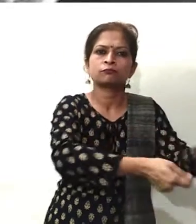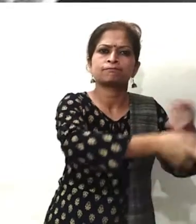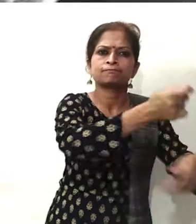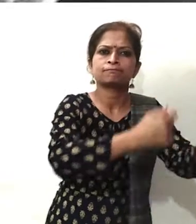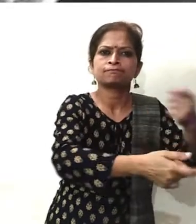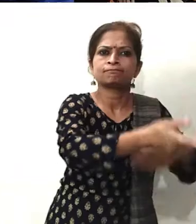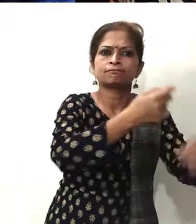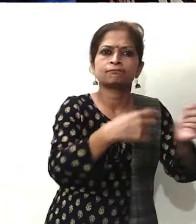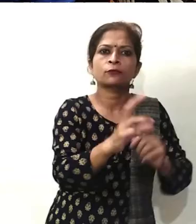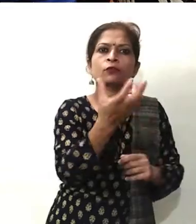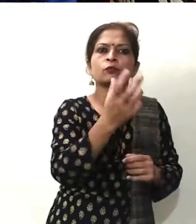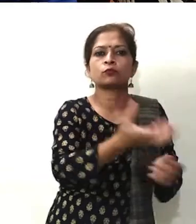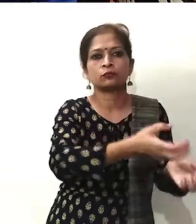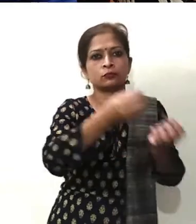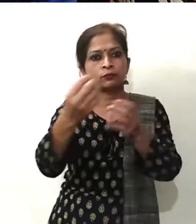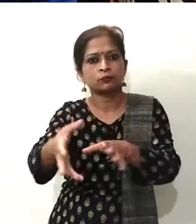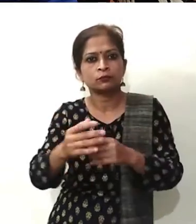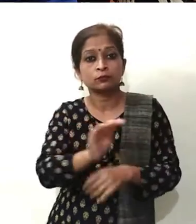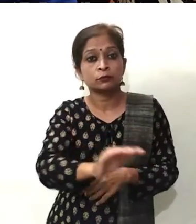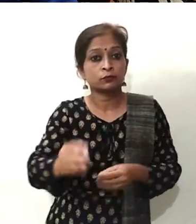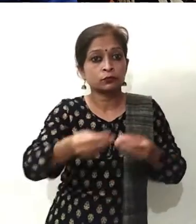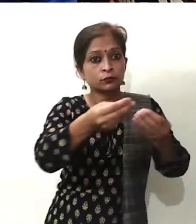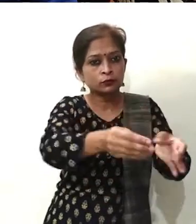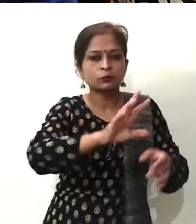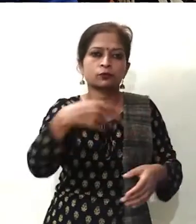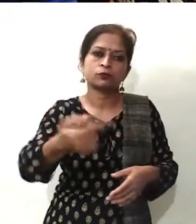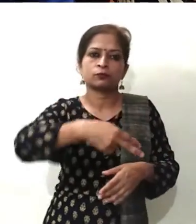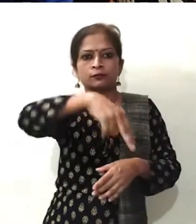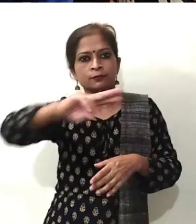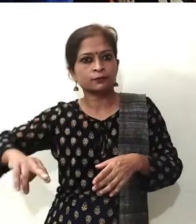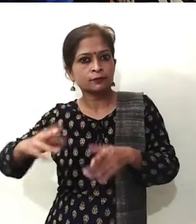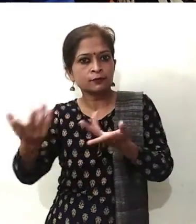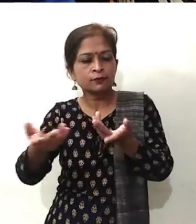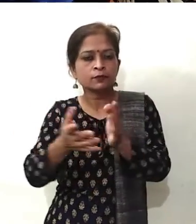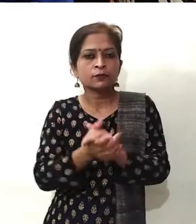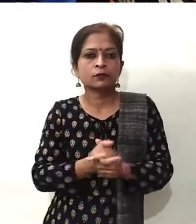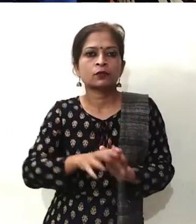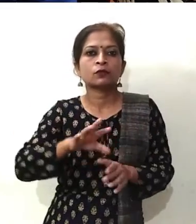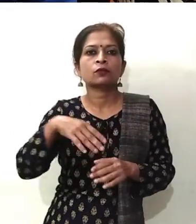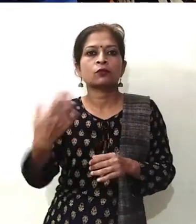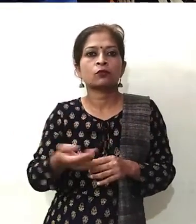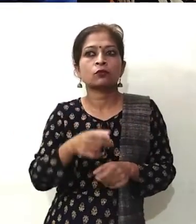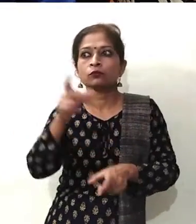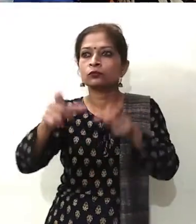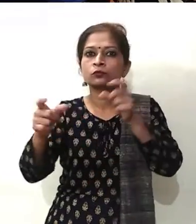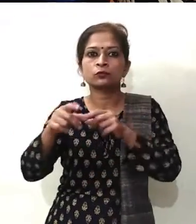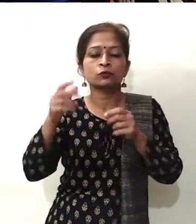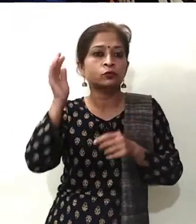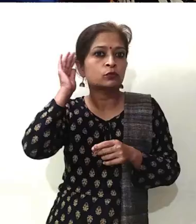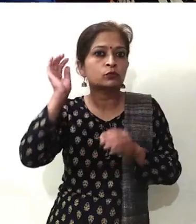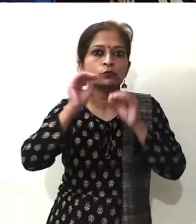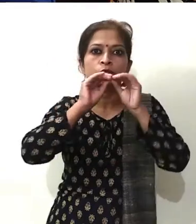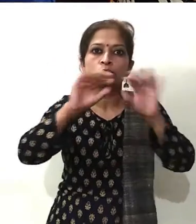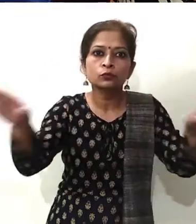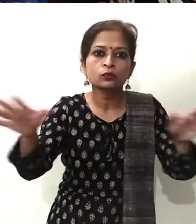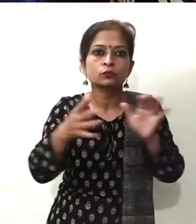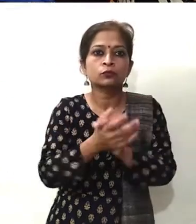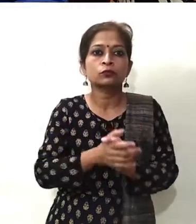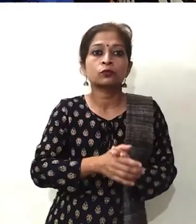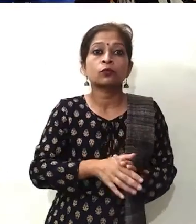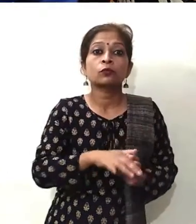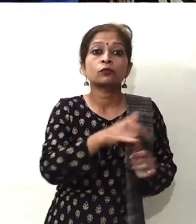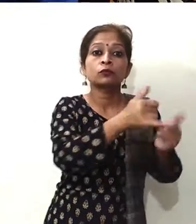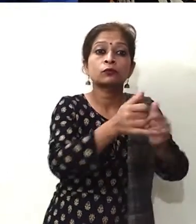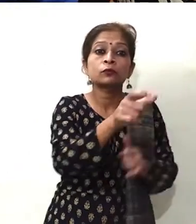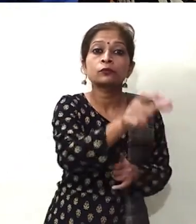बाहर आ गई, दिया और वापस चले आए। आग की तरह ये खबर फैल गई। जो खेल रहे थे वो